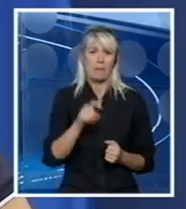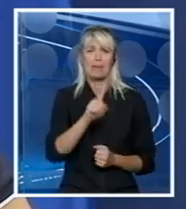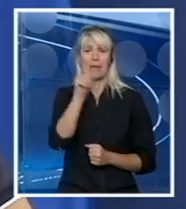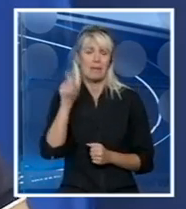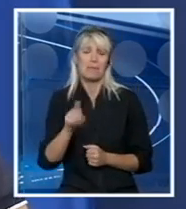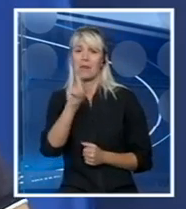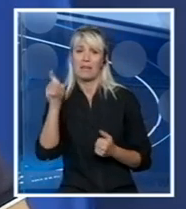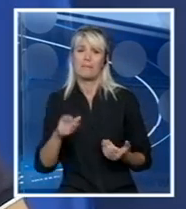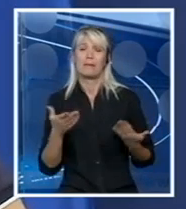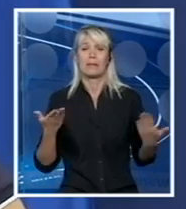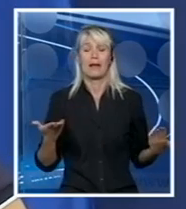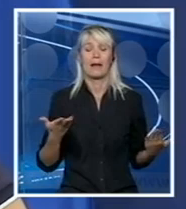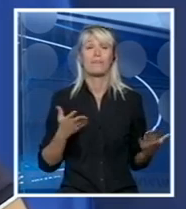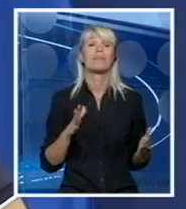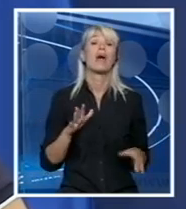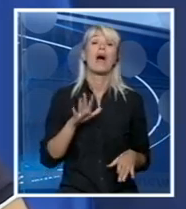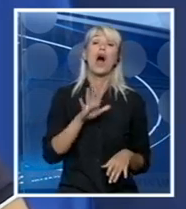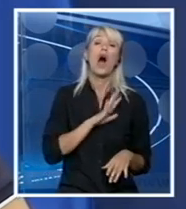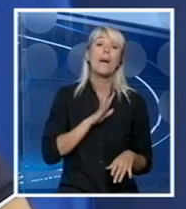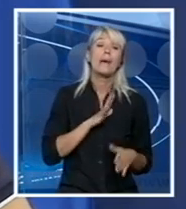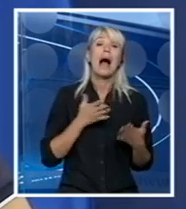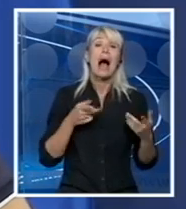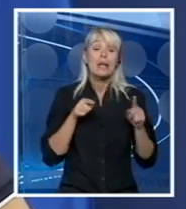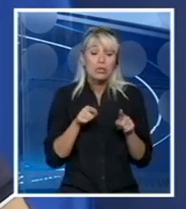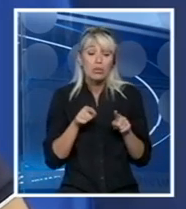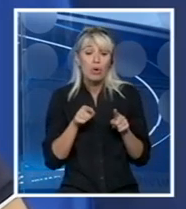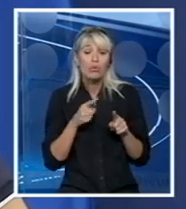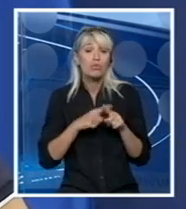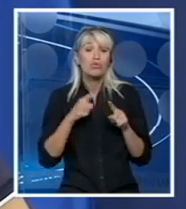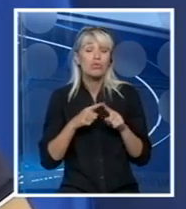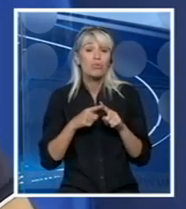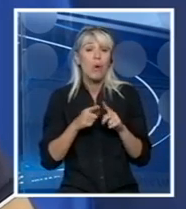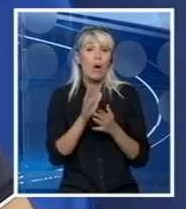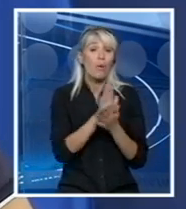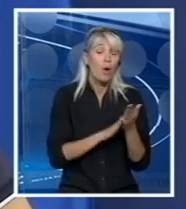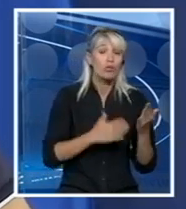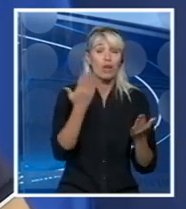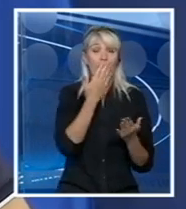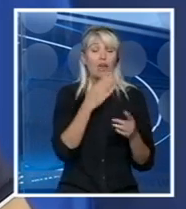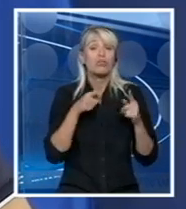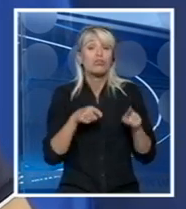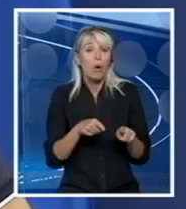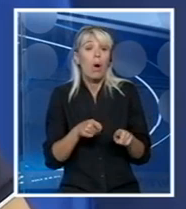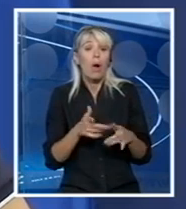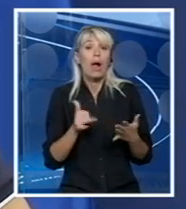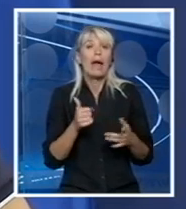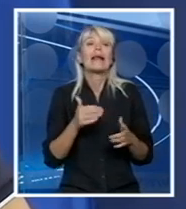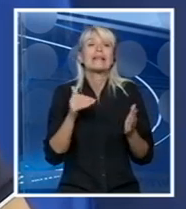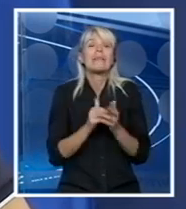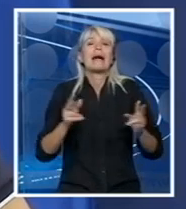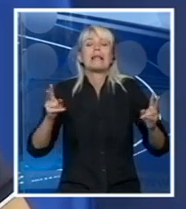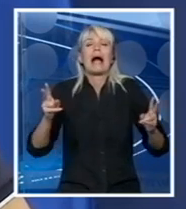Rizik polaska u školu je nešto što treba maksimalno